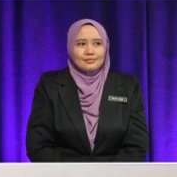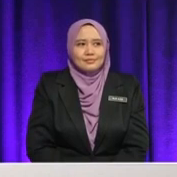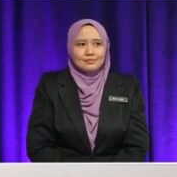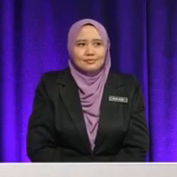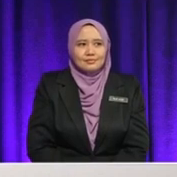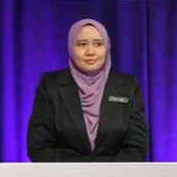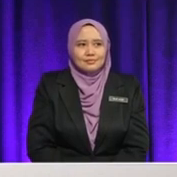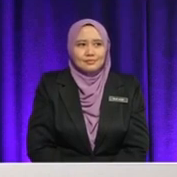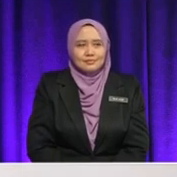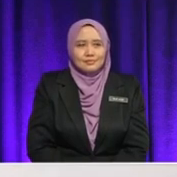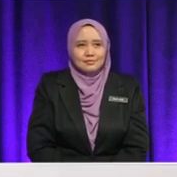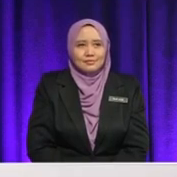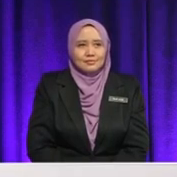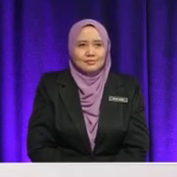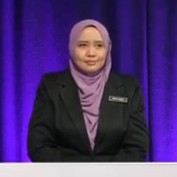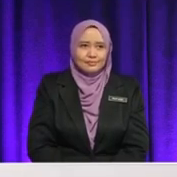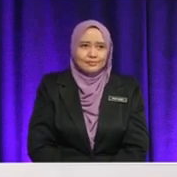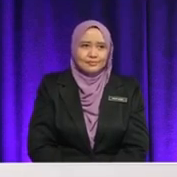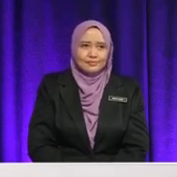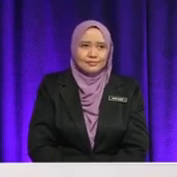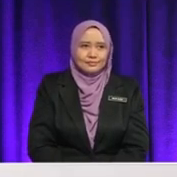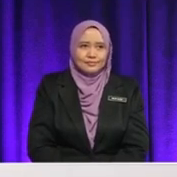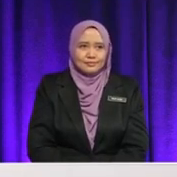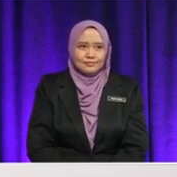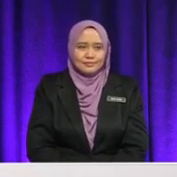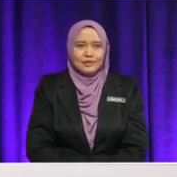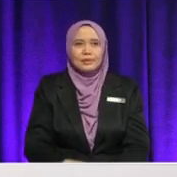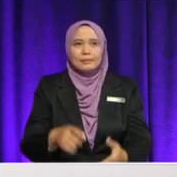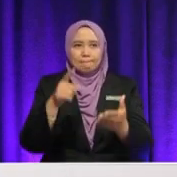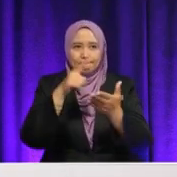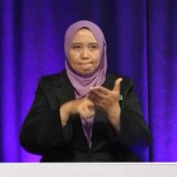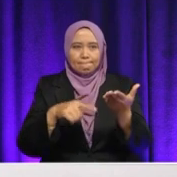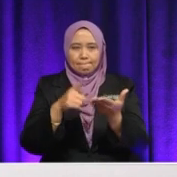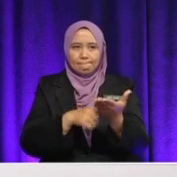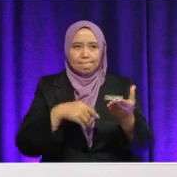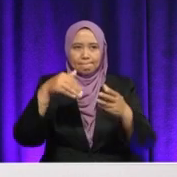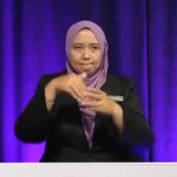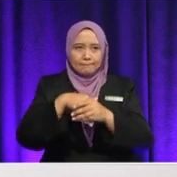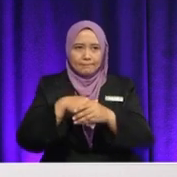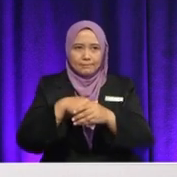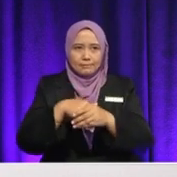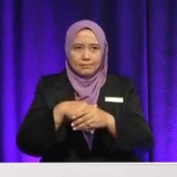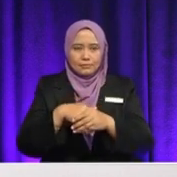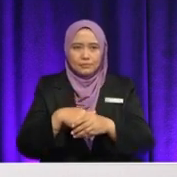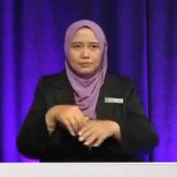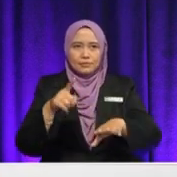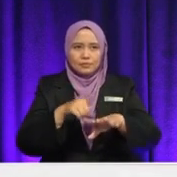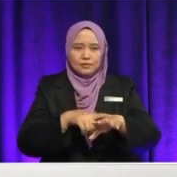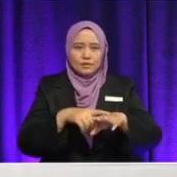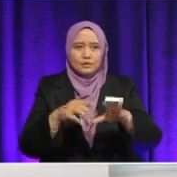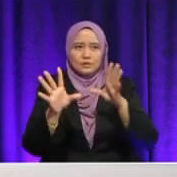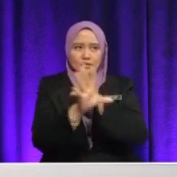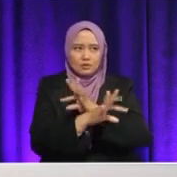Hai defiera Ya Allah ya berlaku di Sarawak adanya menyebabkan kawasan kucing dan sibuk